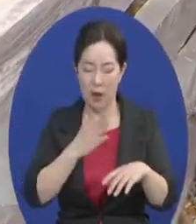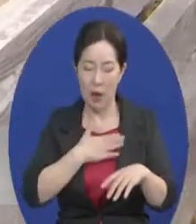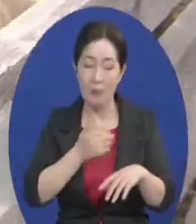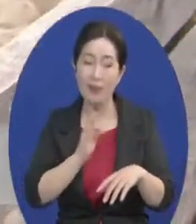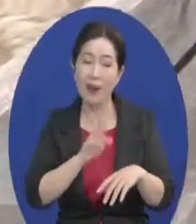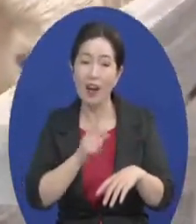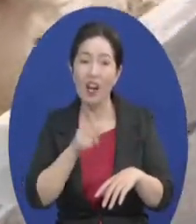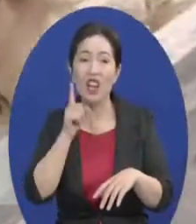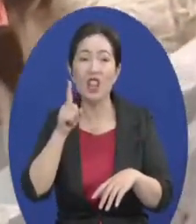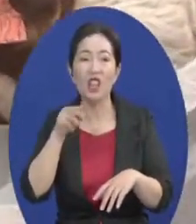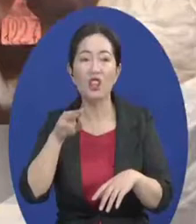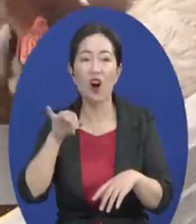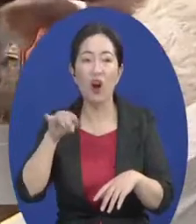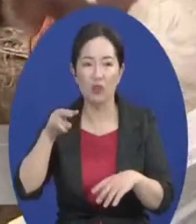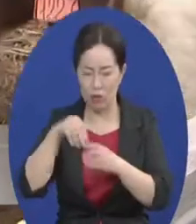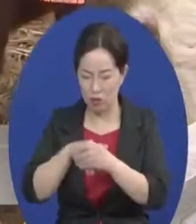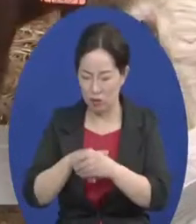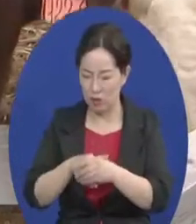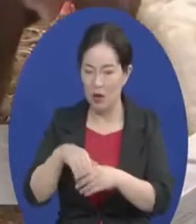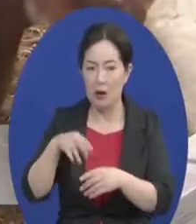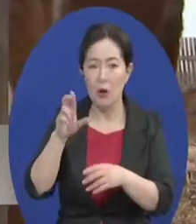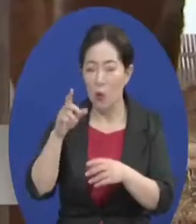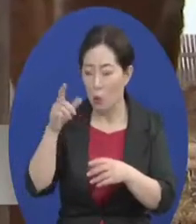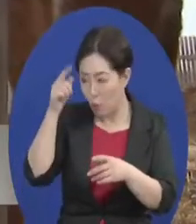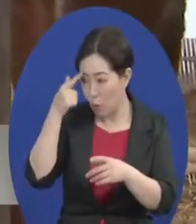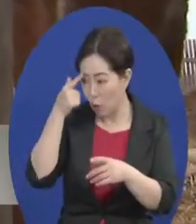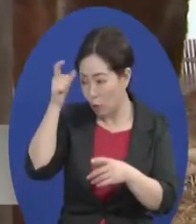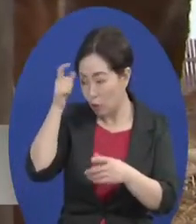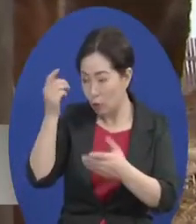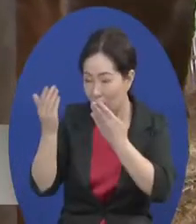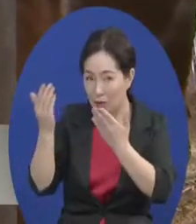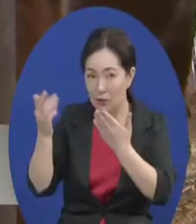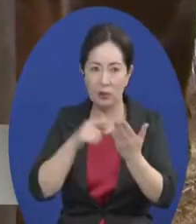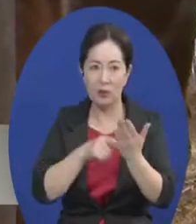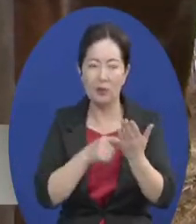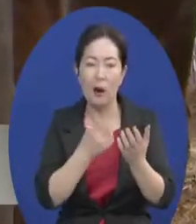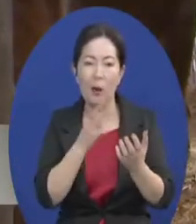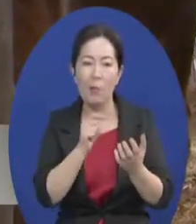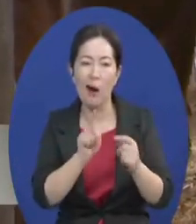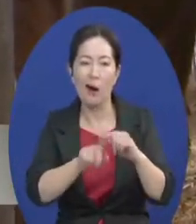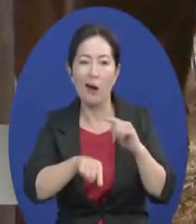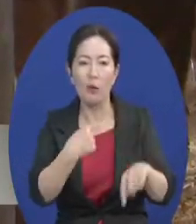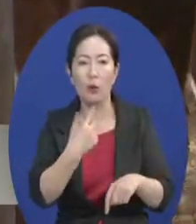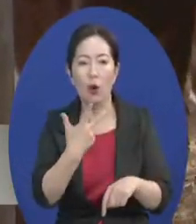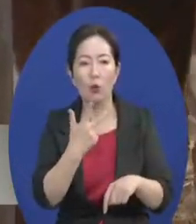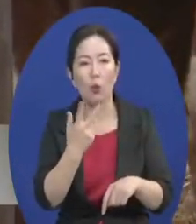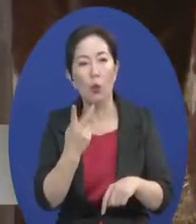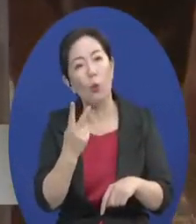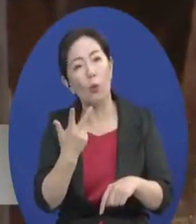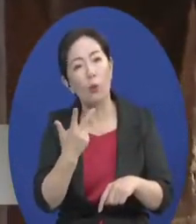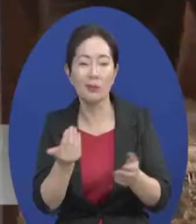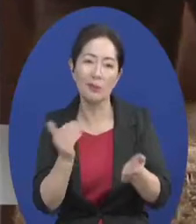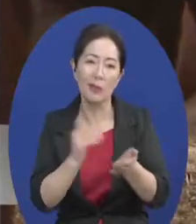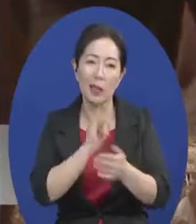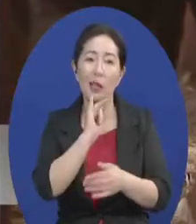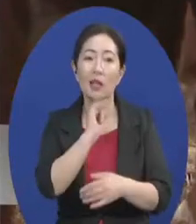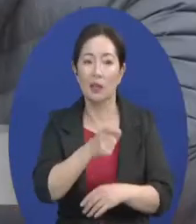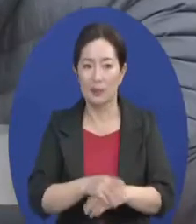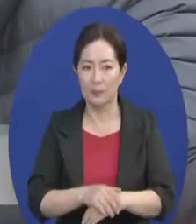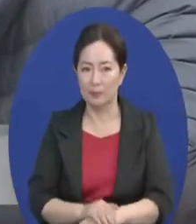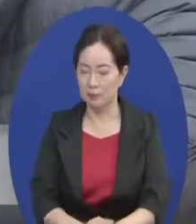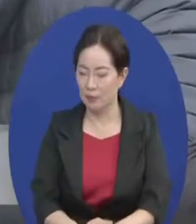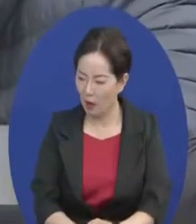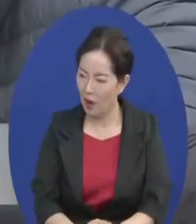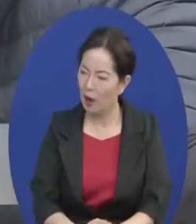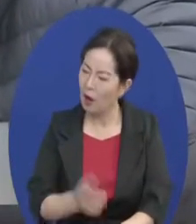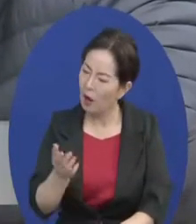жин 1 тонд хүрдэг байна. Бэлчээрийн Монгол үхэртэй харьцуулахад махны гарц 2-3 дахин илүү юм а. Одоо ингээд нөгөө стекний ч юм уу мах